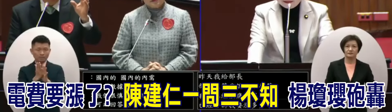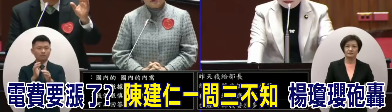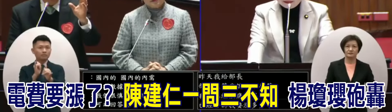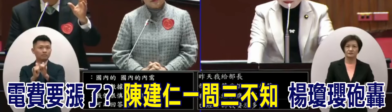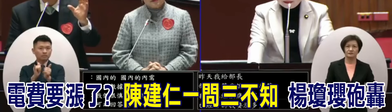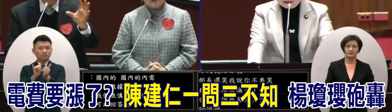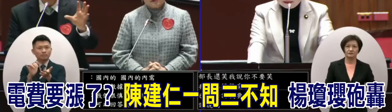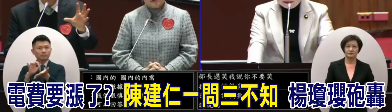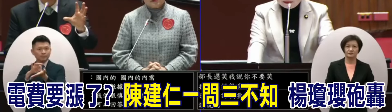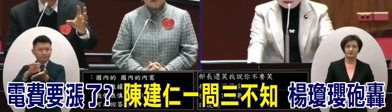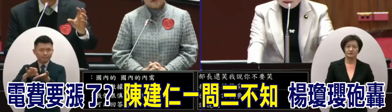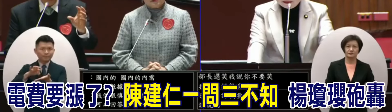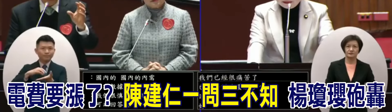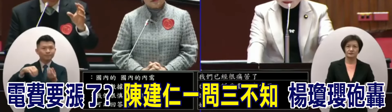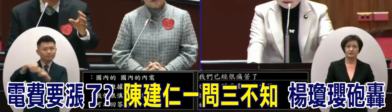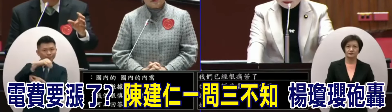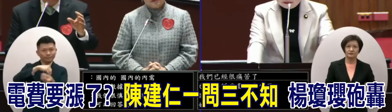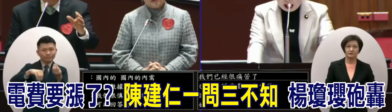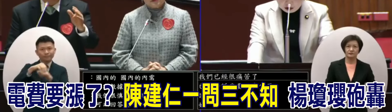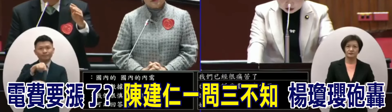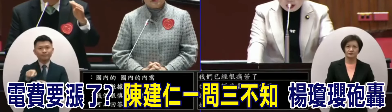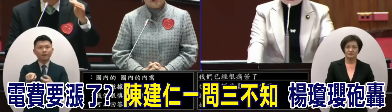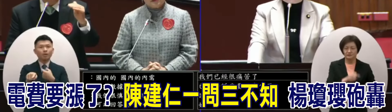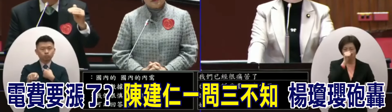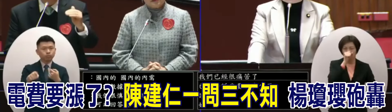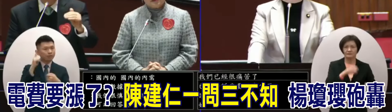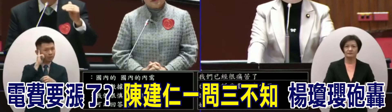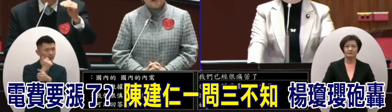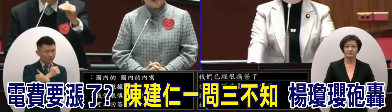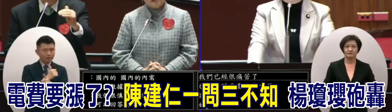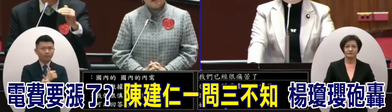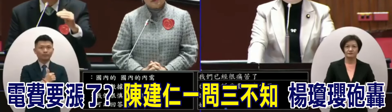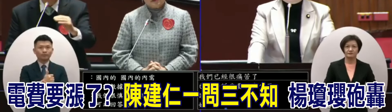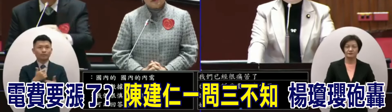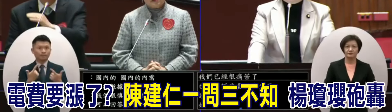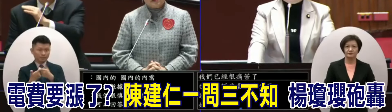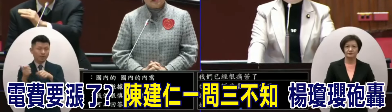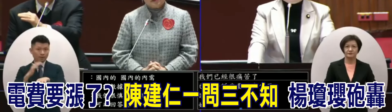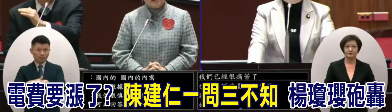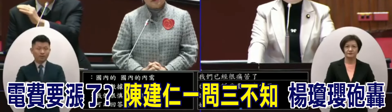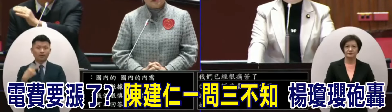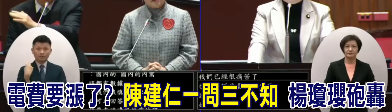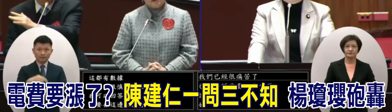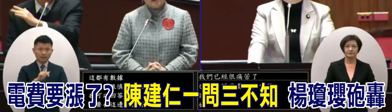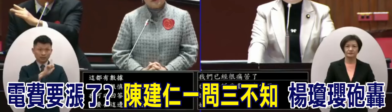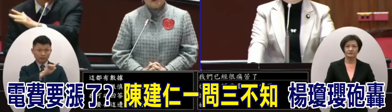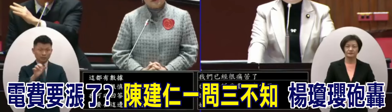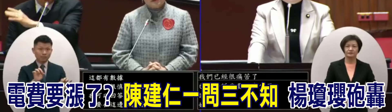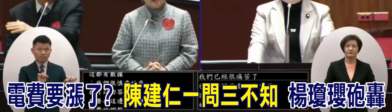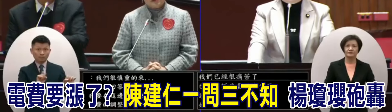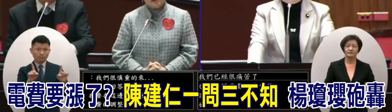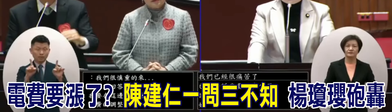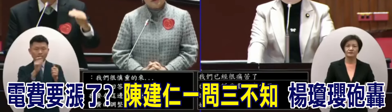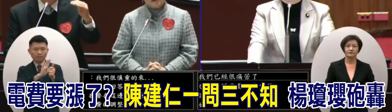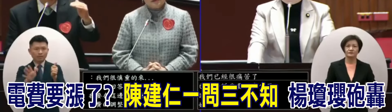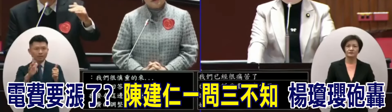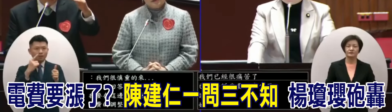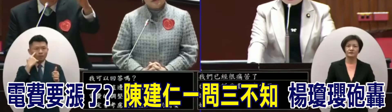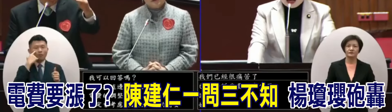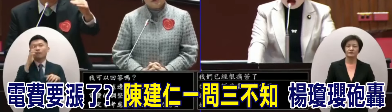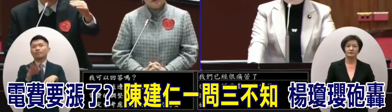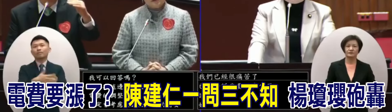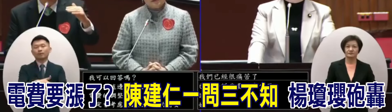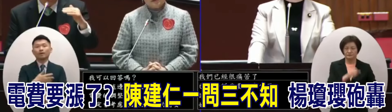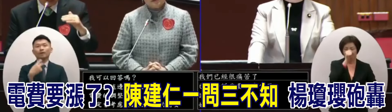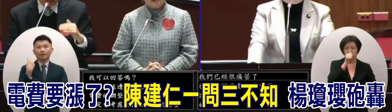的。这民生物资的需要，然后呢会考虑到使得这个物价也能够不受到很大的影响，并